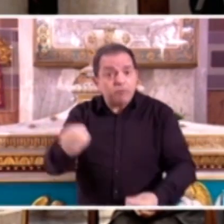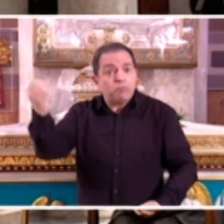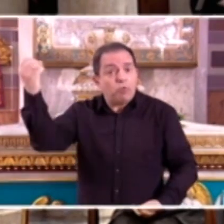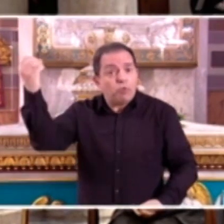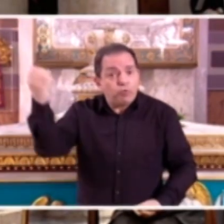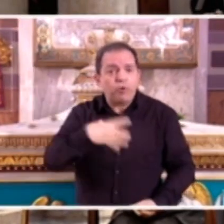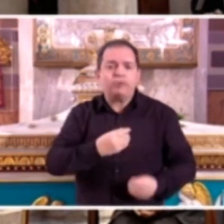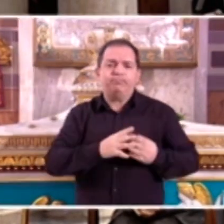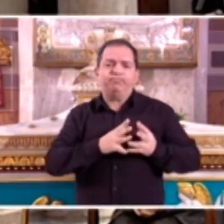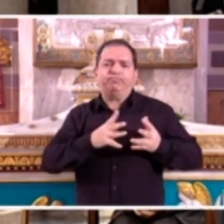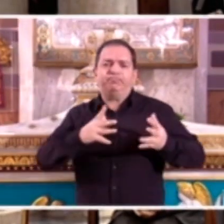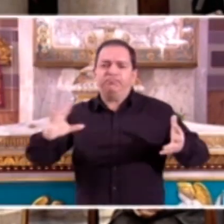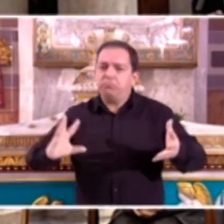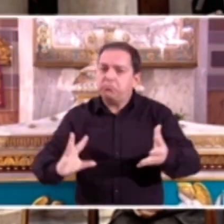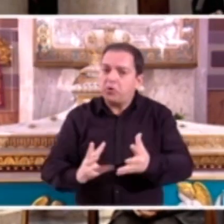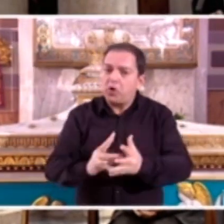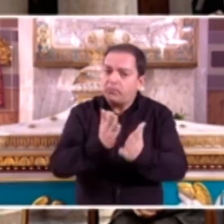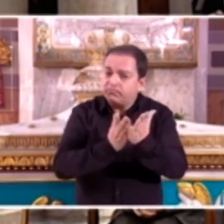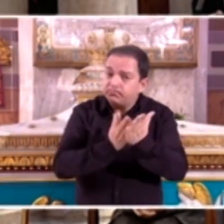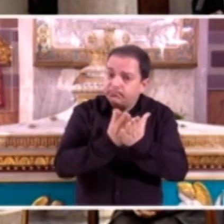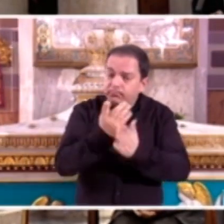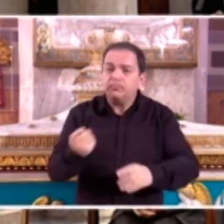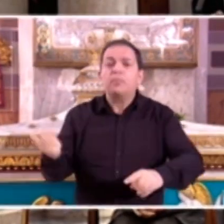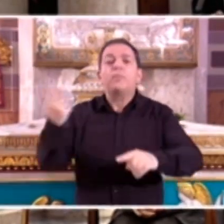ημών και ειρήνη το